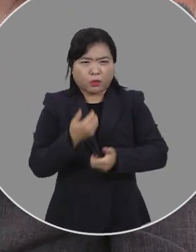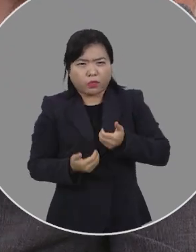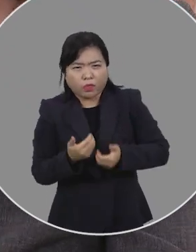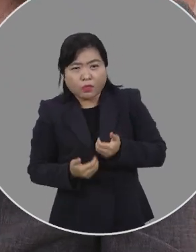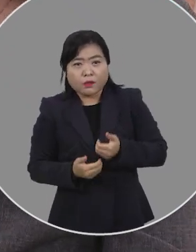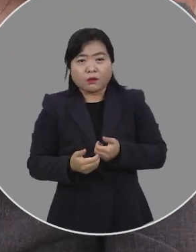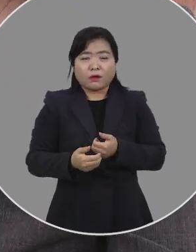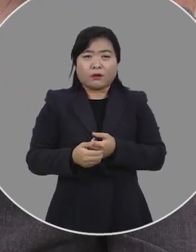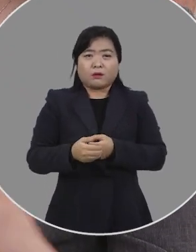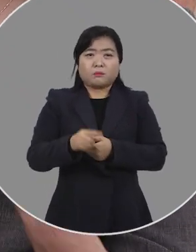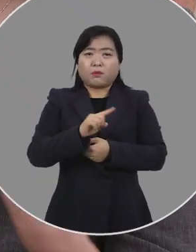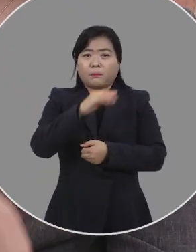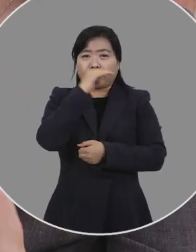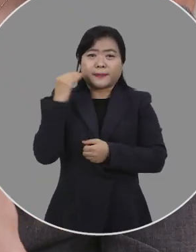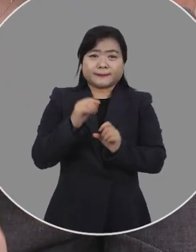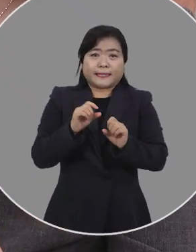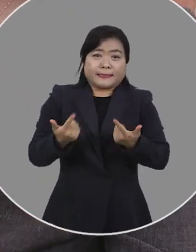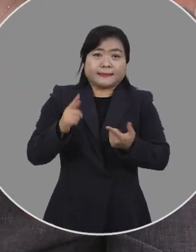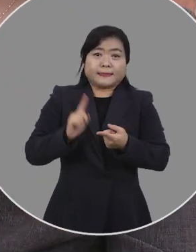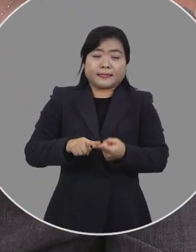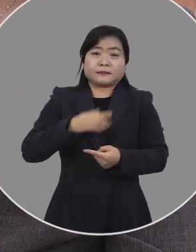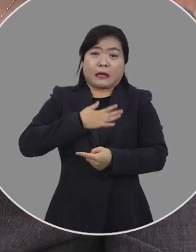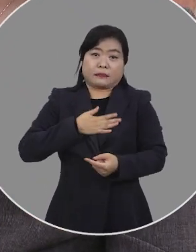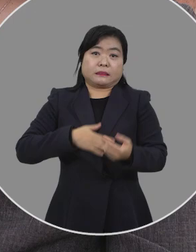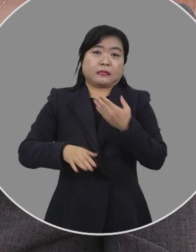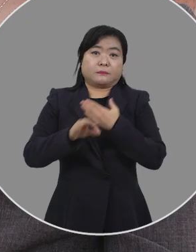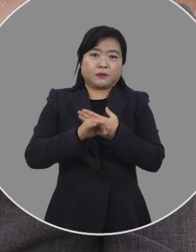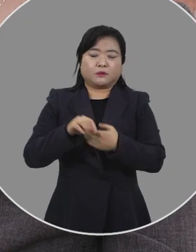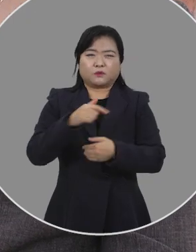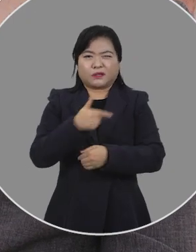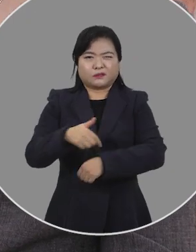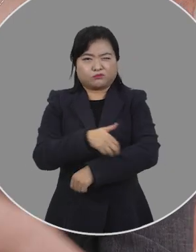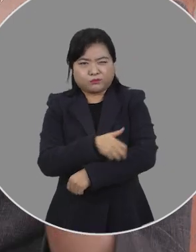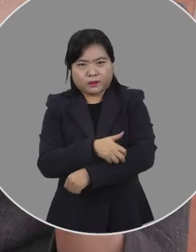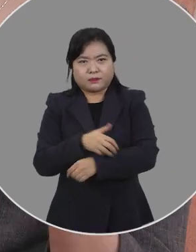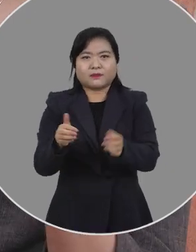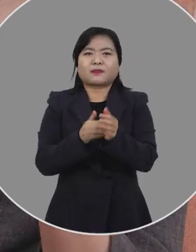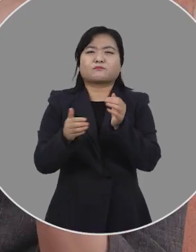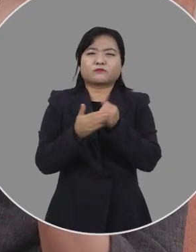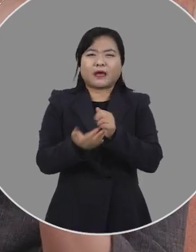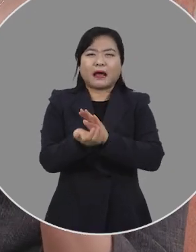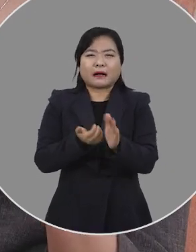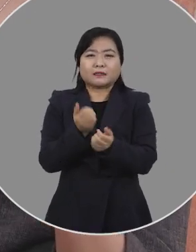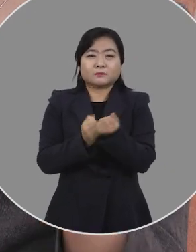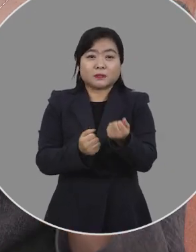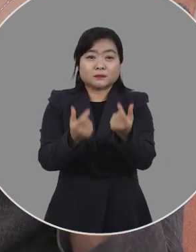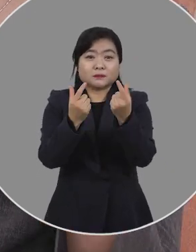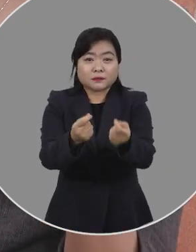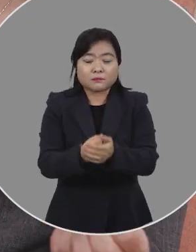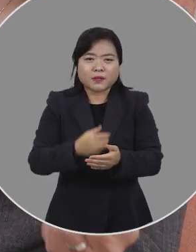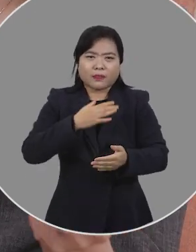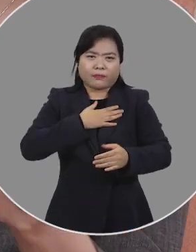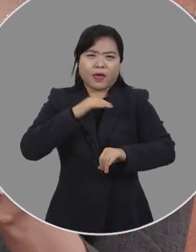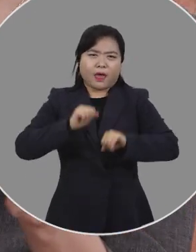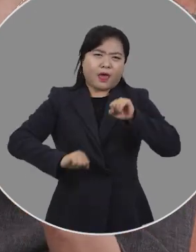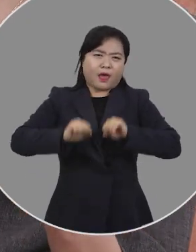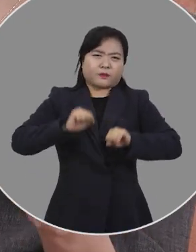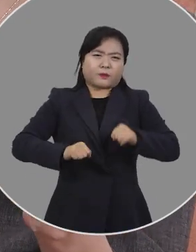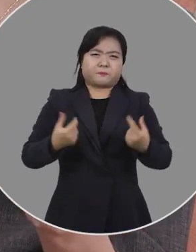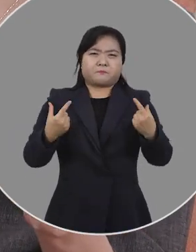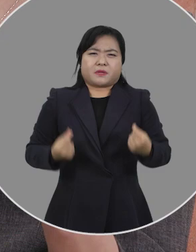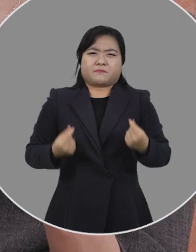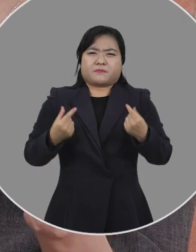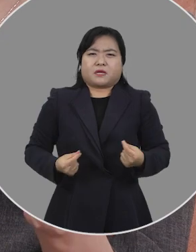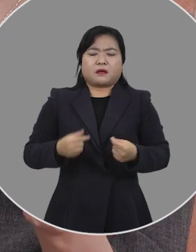옳지 않다라는 것을 알고 있는 다음에는 그렇기 때문에 아까 말씀드린 것처럼 내 행동이 그런